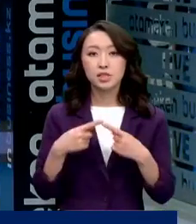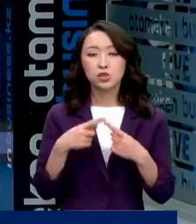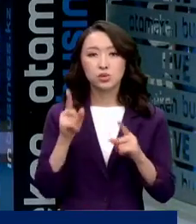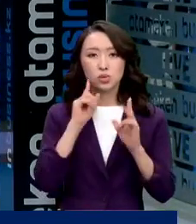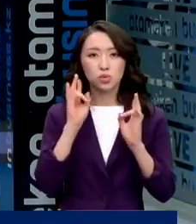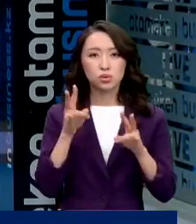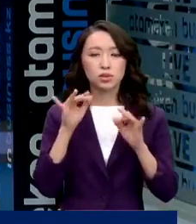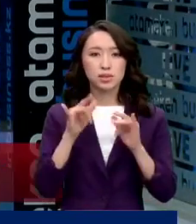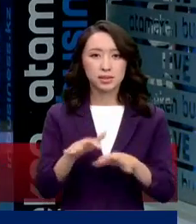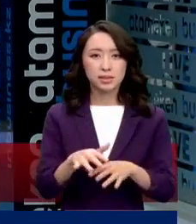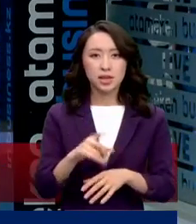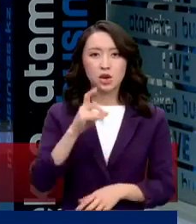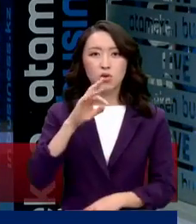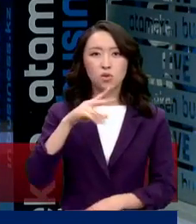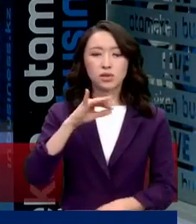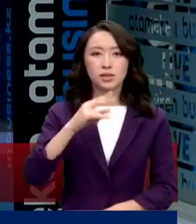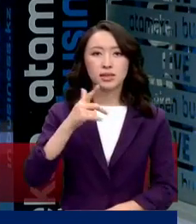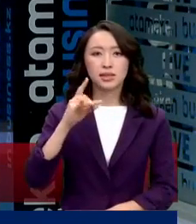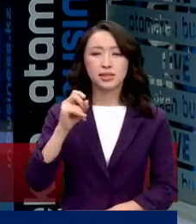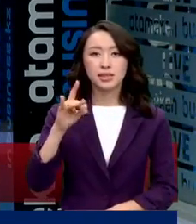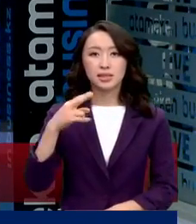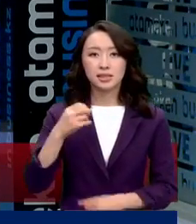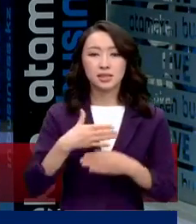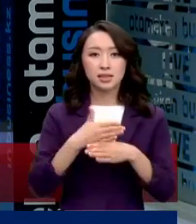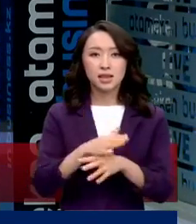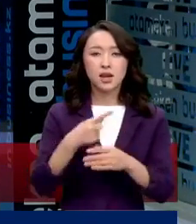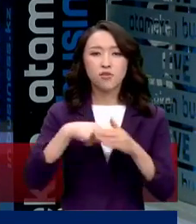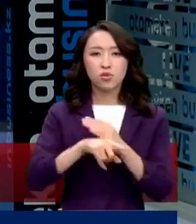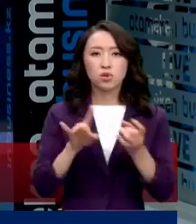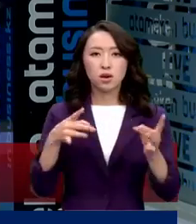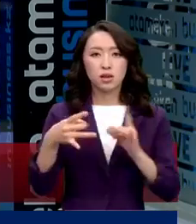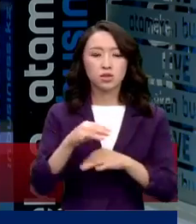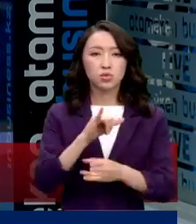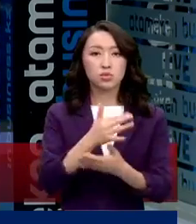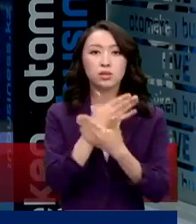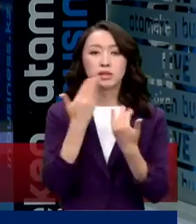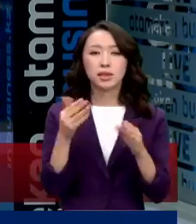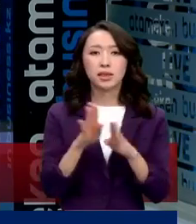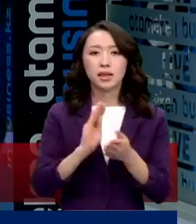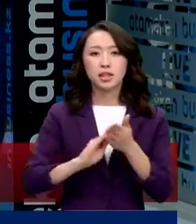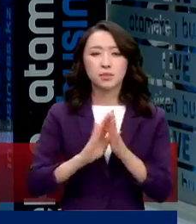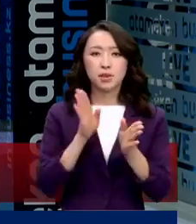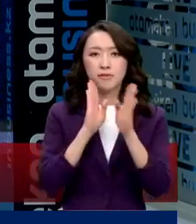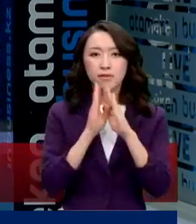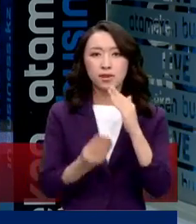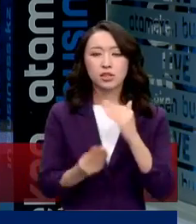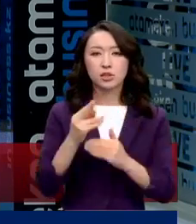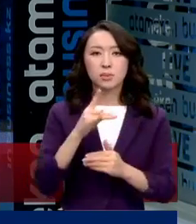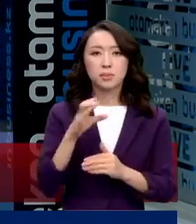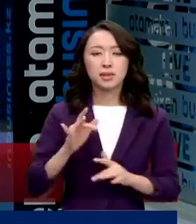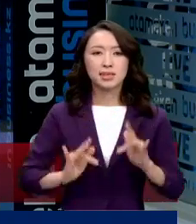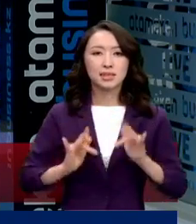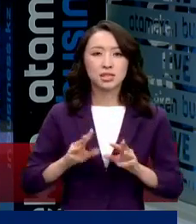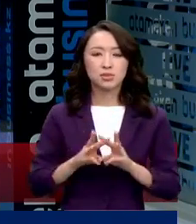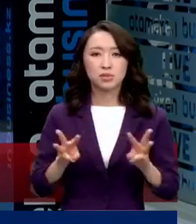громкому делу. Расформирование холдинга «Зирде» – не межличностный конфликт. Именно так написал в своем фейсбуке пресс-секретарь Министерства